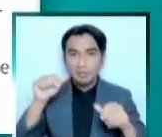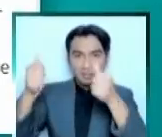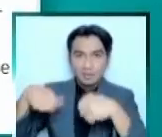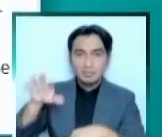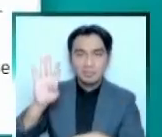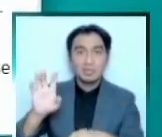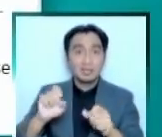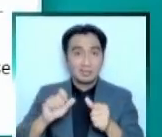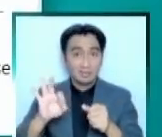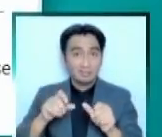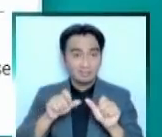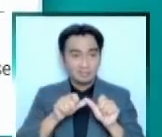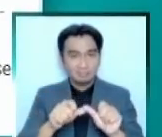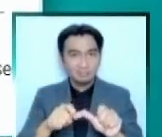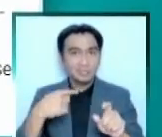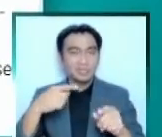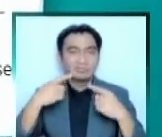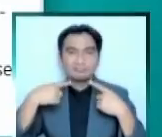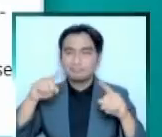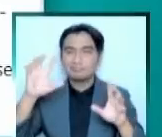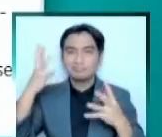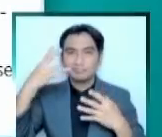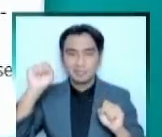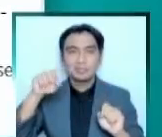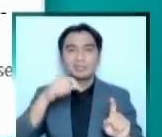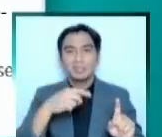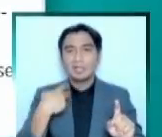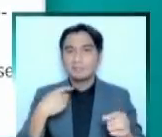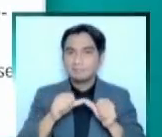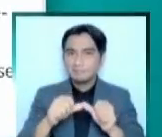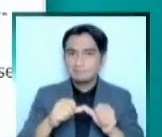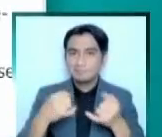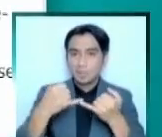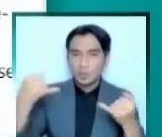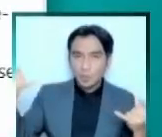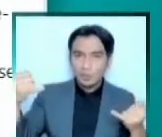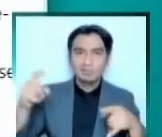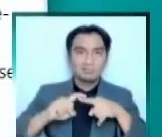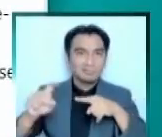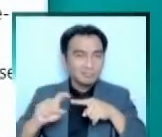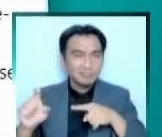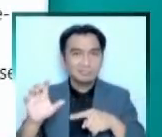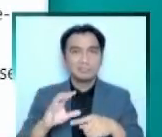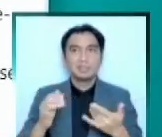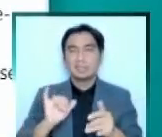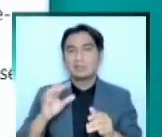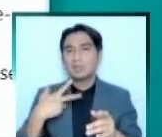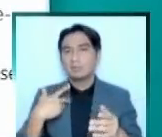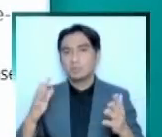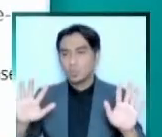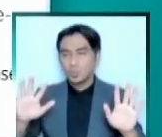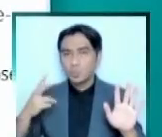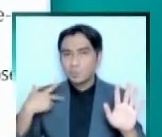niyang gawing underground ang mga linya ng kuryente at komunikasyon, partikular sa mga lugar na madalas daanan ng bagyo para maiwasan